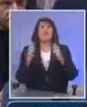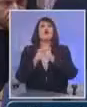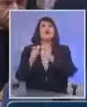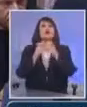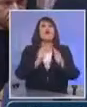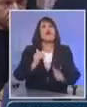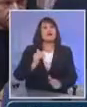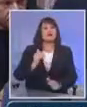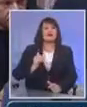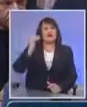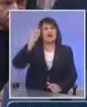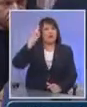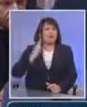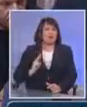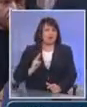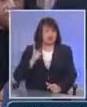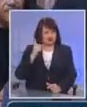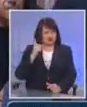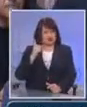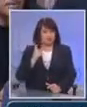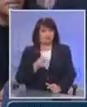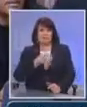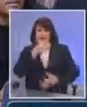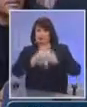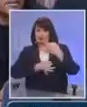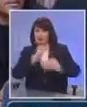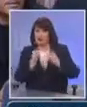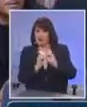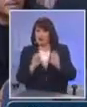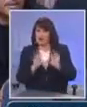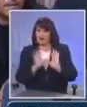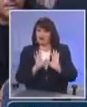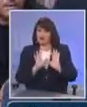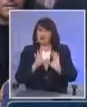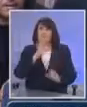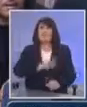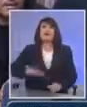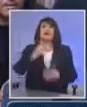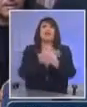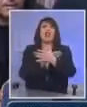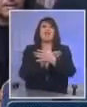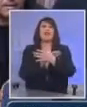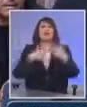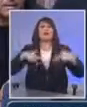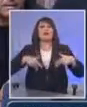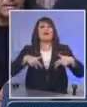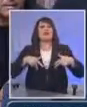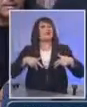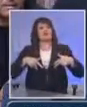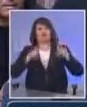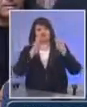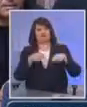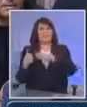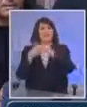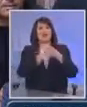Ηπείρου. Και σας ενημερώνω ότι σε περιοχές τις οποίες το αλβανικό κράτος δεν αναγνωρίζει